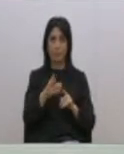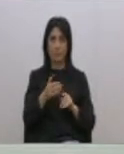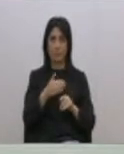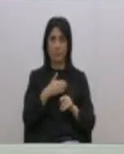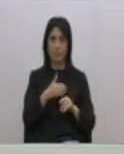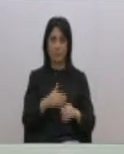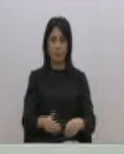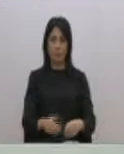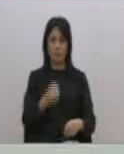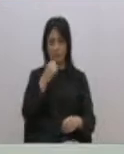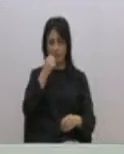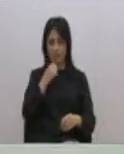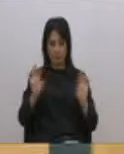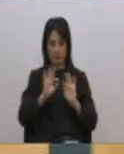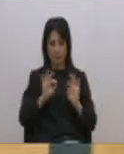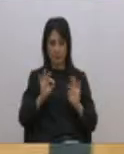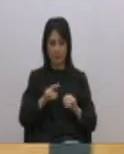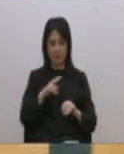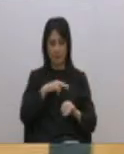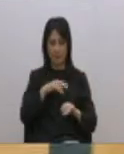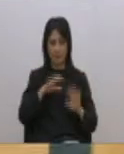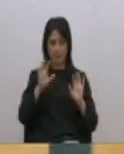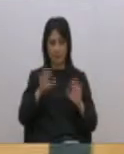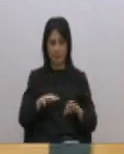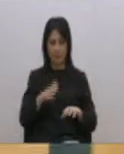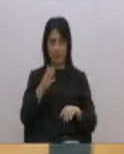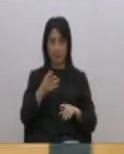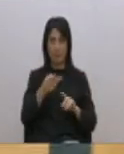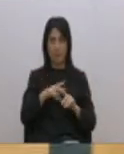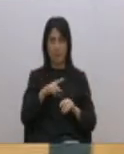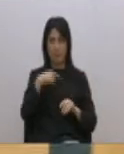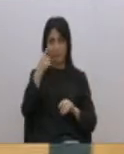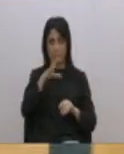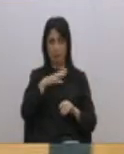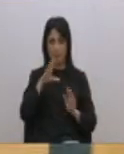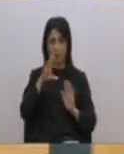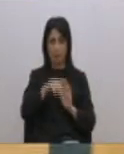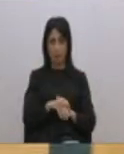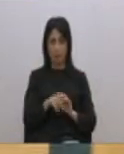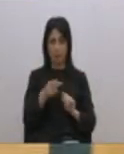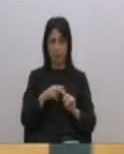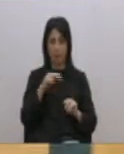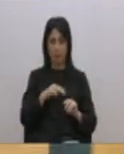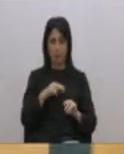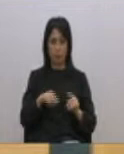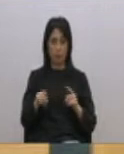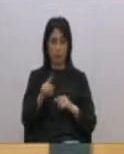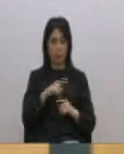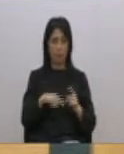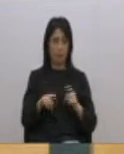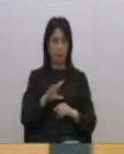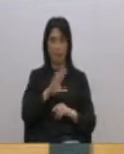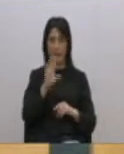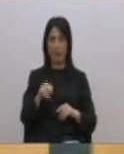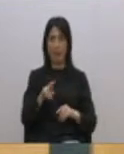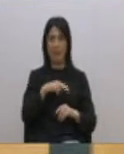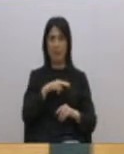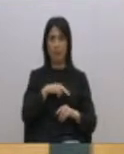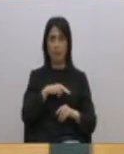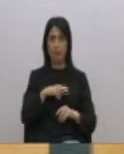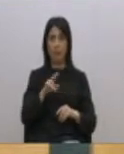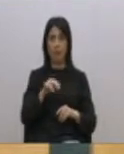გსურთ? მადლობთ, მე მინდა რომ მეტის თავმჯდომარეს, იმიტომ პირადად იყო ჩართული ამ სამუშაოში, ყველა იმ დეპუტატს